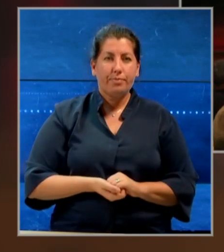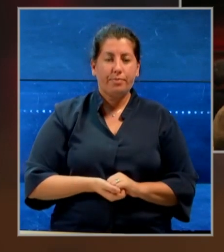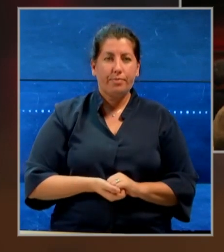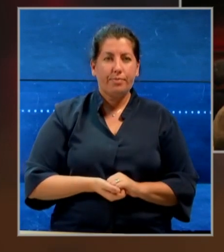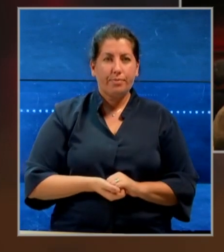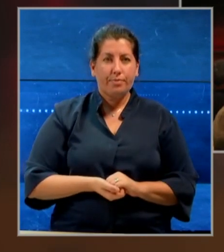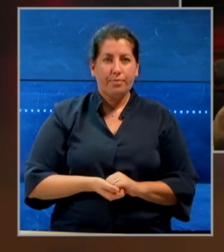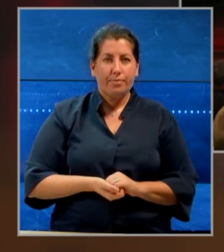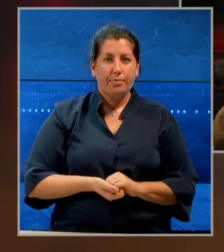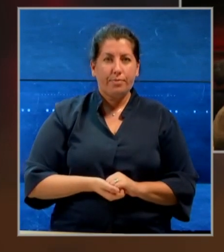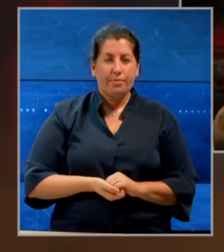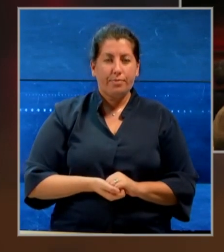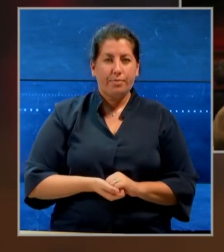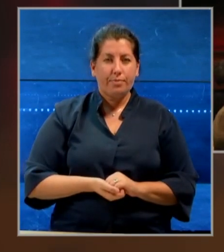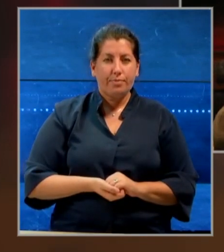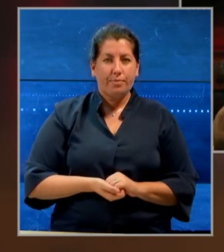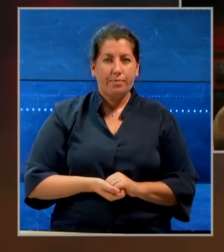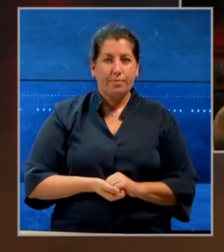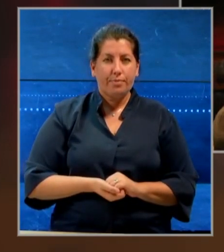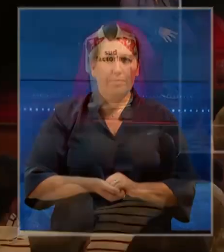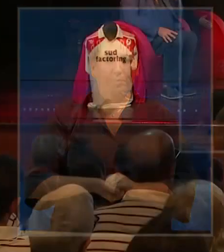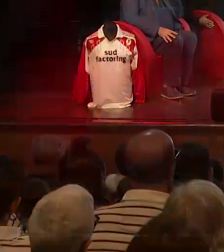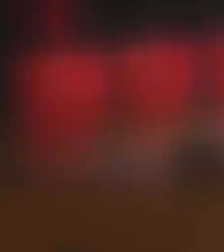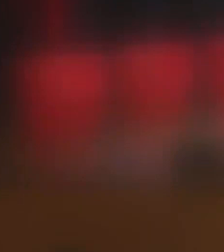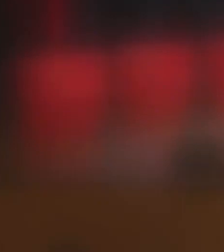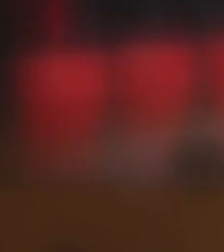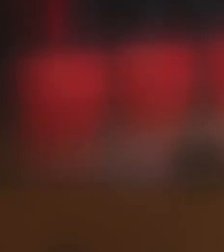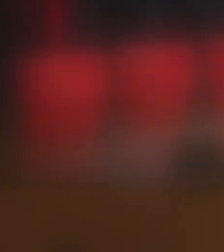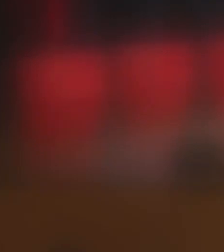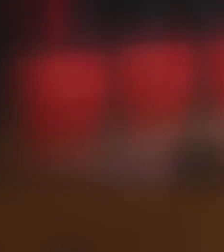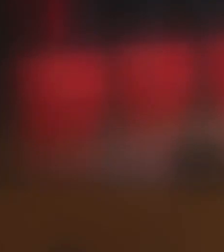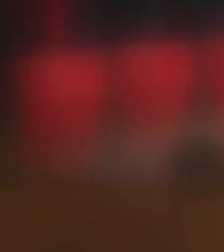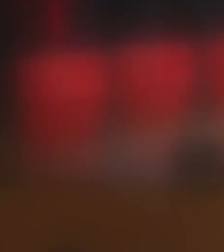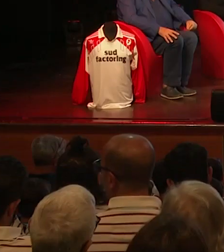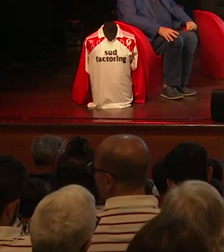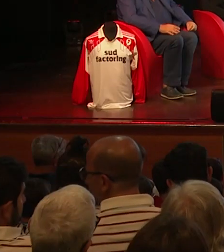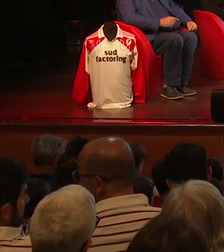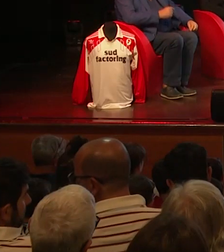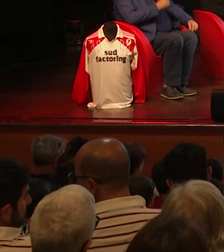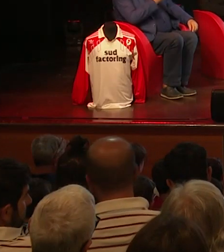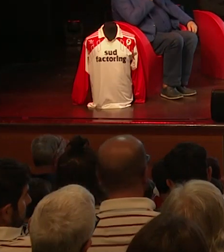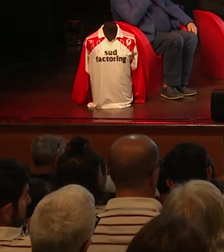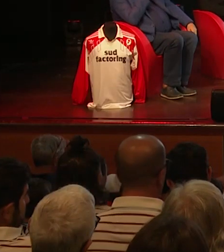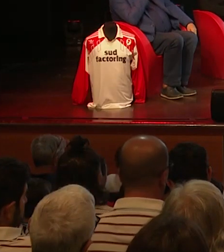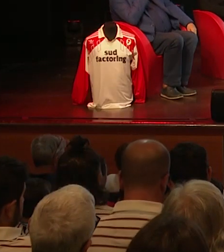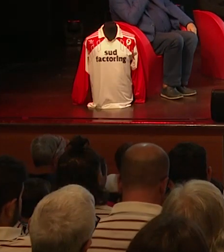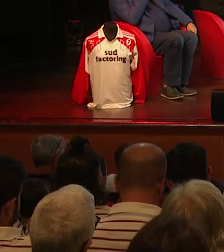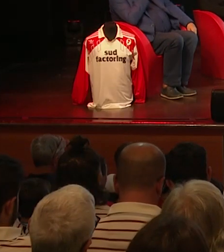Salubrità è un bel sostantivo. Si riferisce alla capacità di un ambiente o della sua area di apportare benessere